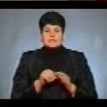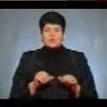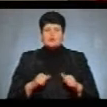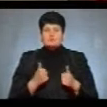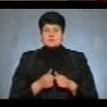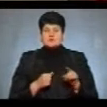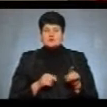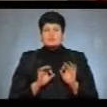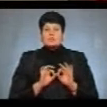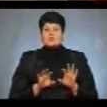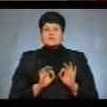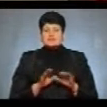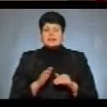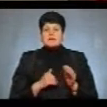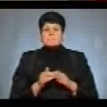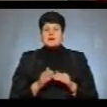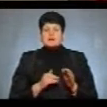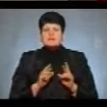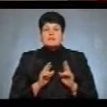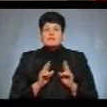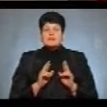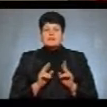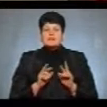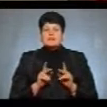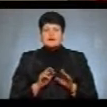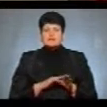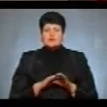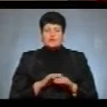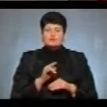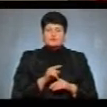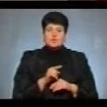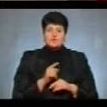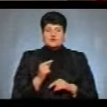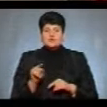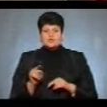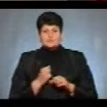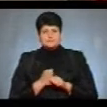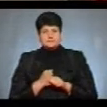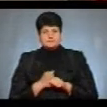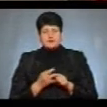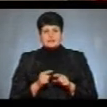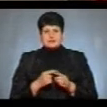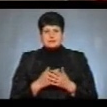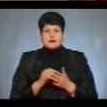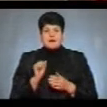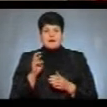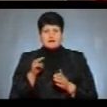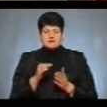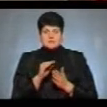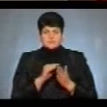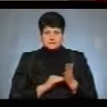їм роз'яснити на практиці, яким чином виконувати ту чи іншу функцію. Наприклад, це скласти акт про